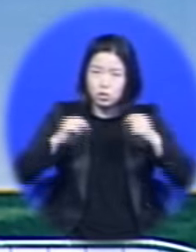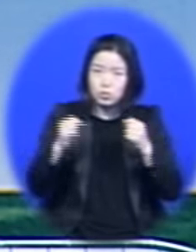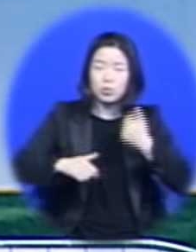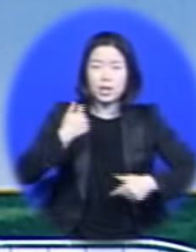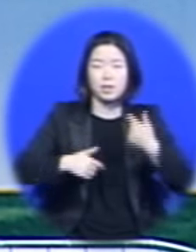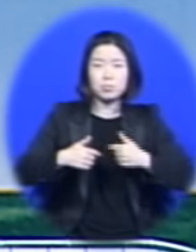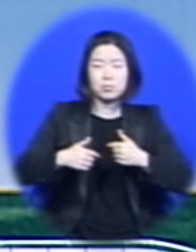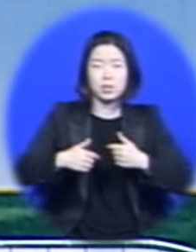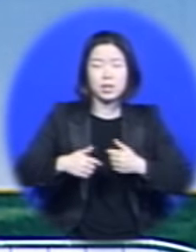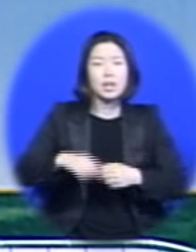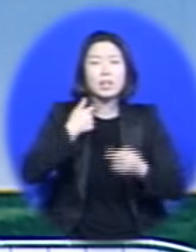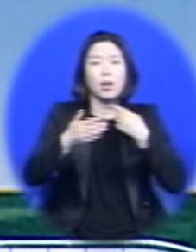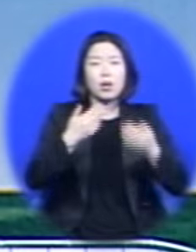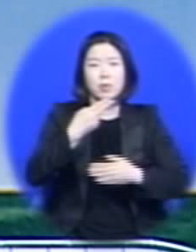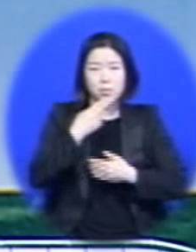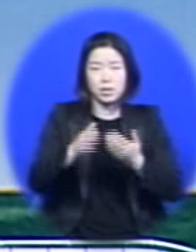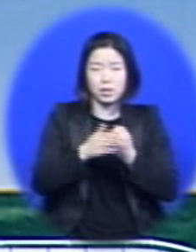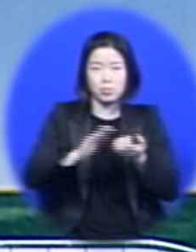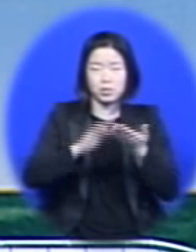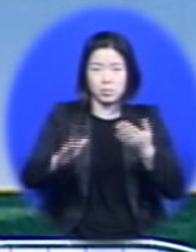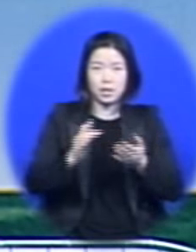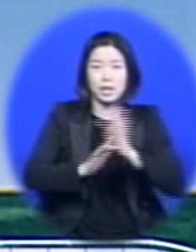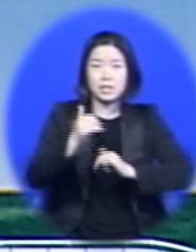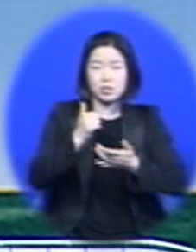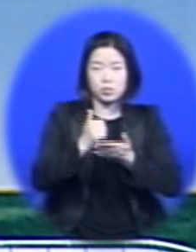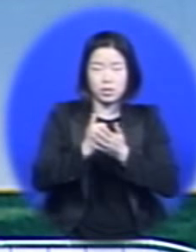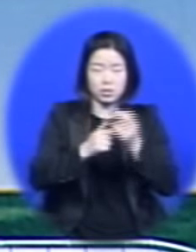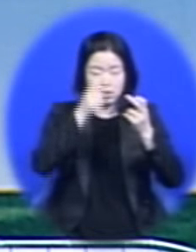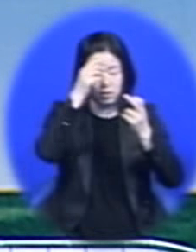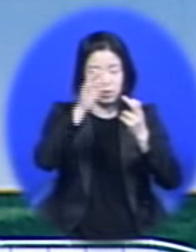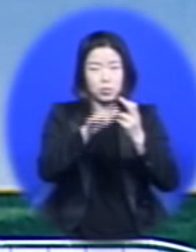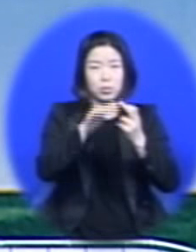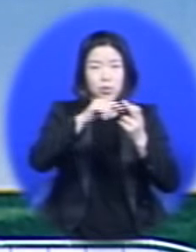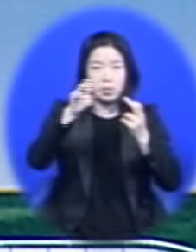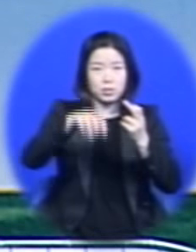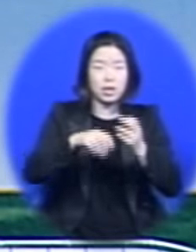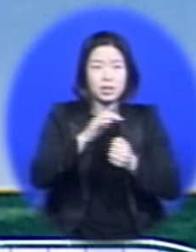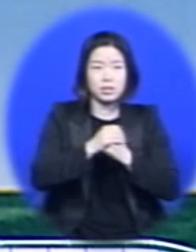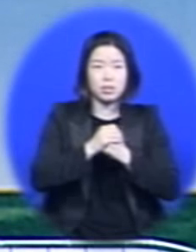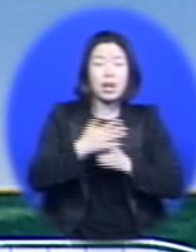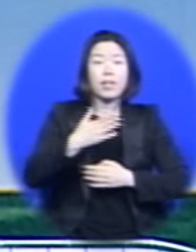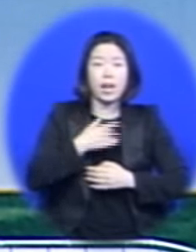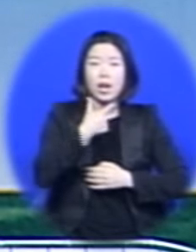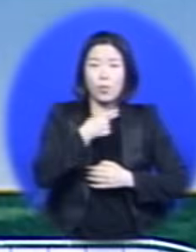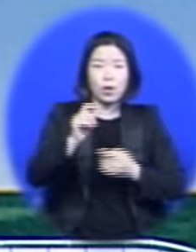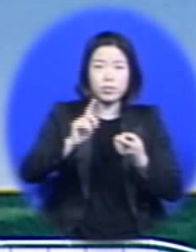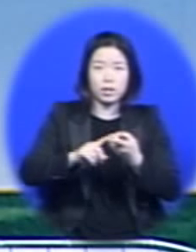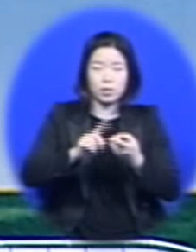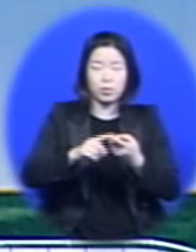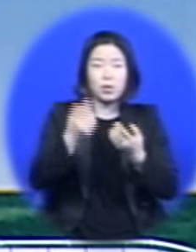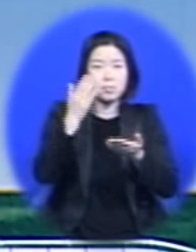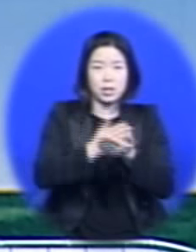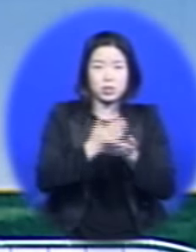안 해봤기 때문입니다. 예수님께서는 겟세마네 동산에서 이렇게 기도했습니다. 나의 원대로 마옵시고